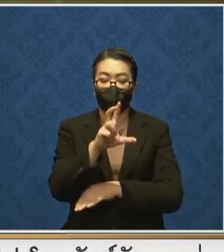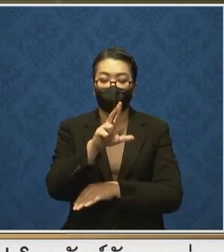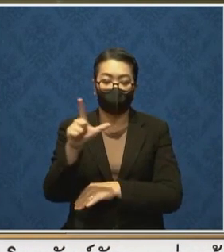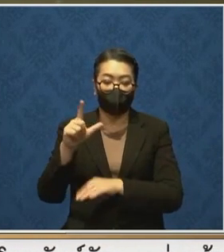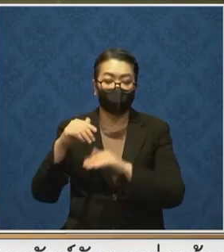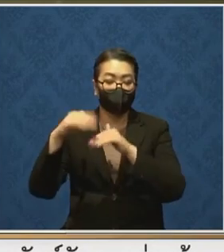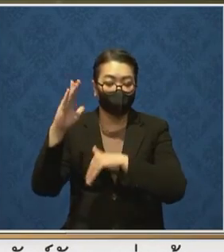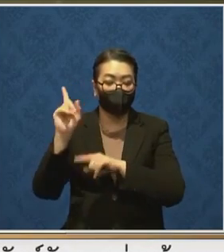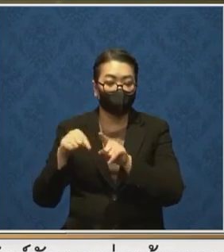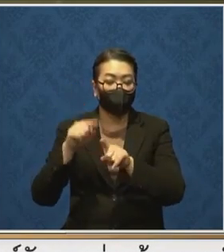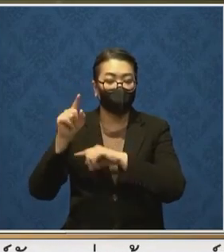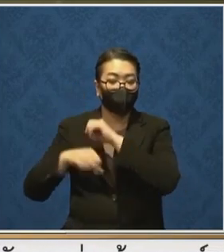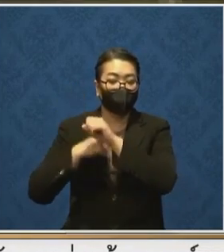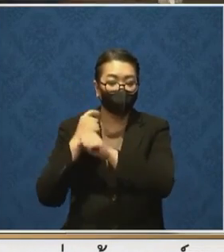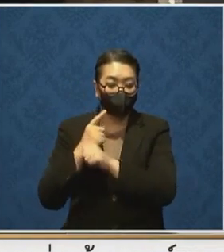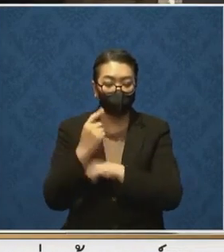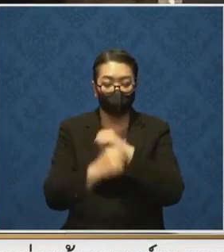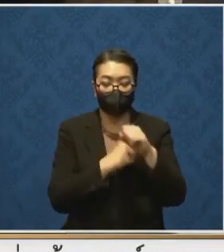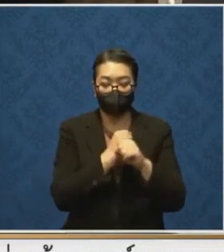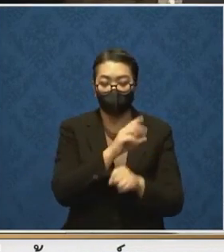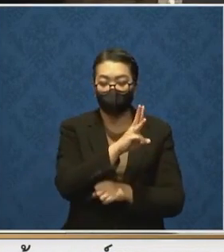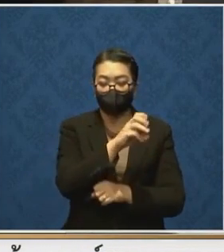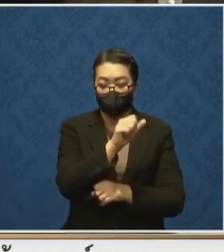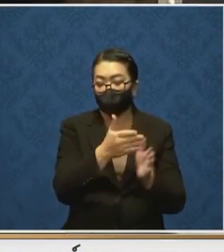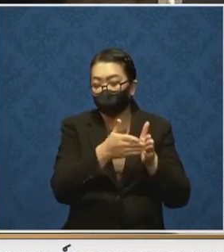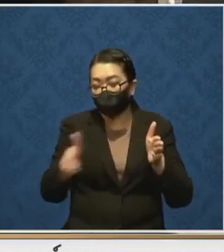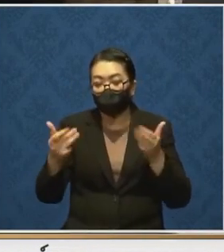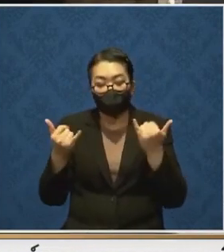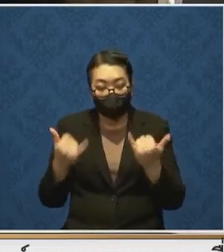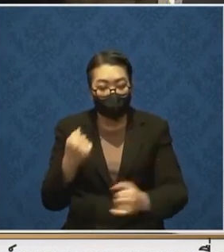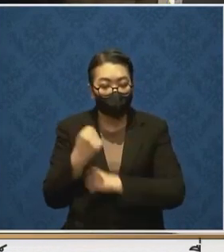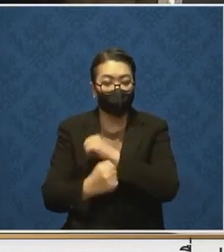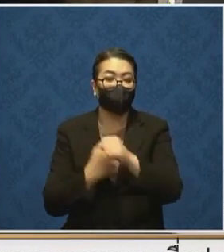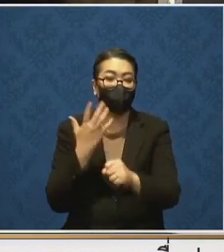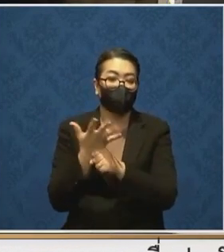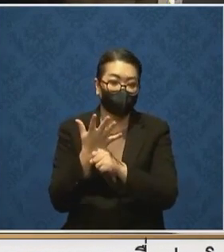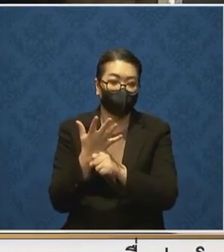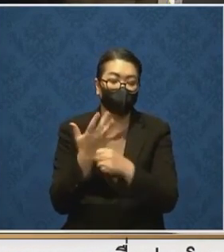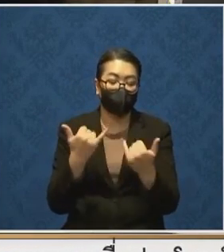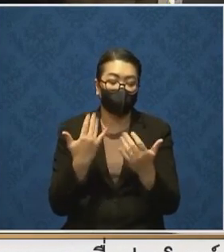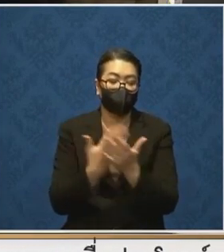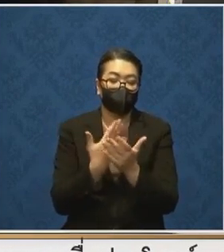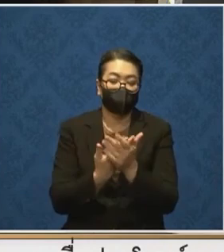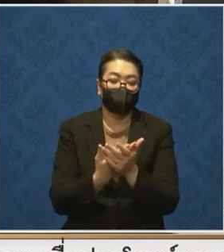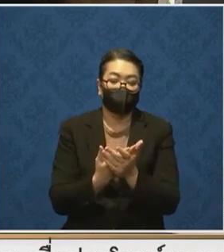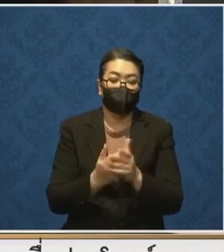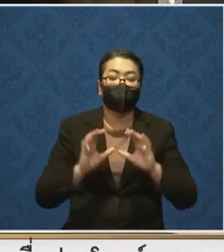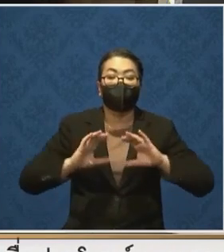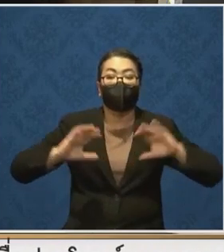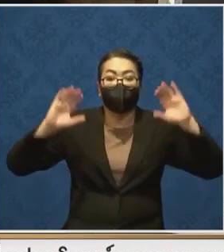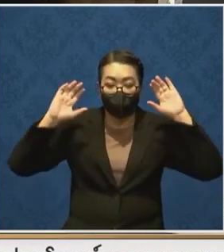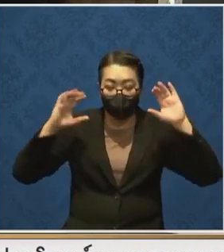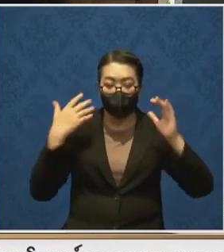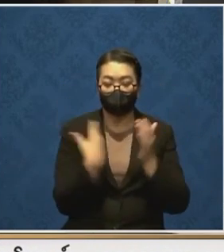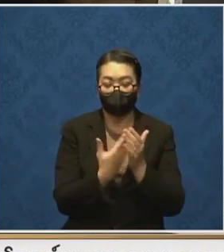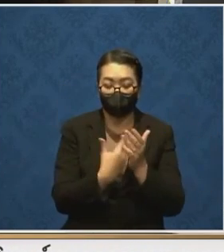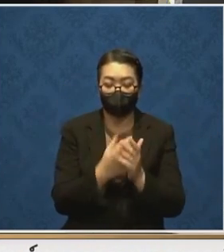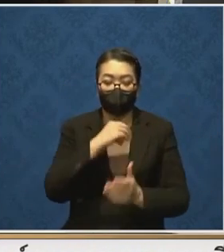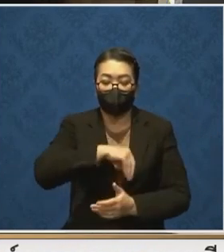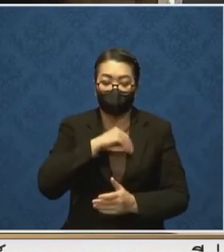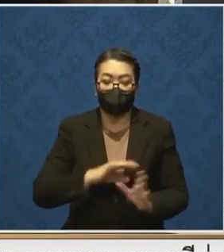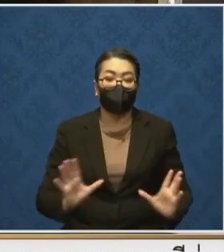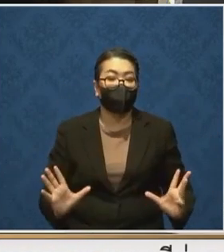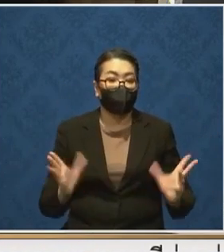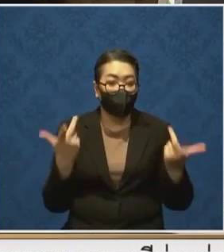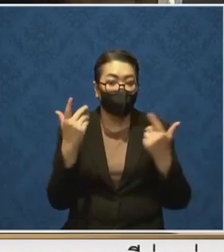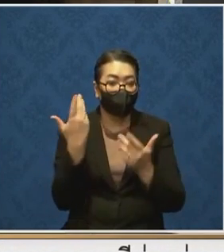ผลเดกปยษปิเหืองมาตแตปี 2560 จนถึวันนี้5 ปีเท่ากับว่ายอดข้าภาคหวงที่เป็เน็ป lawmakers ทำให้รได้แตผนดนหาย